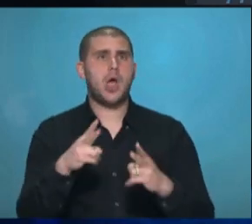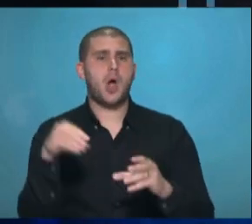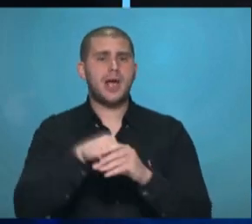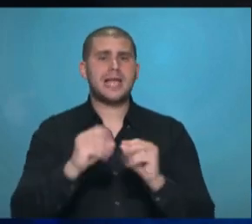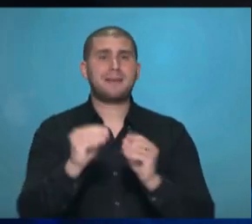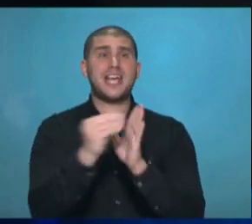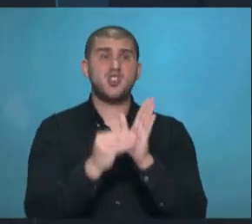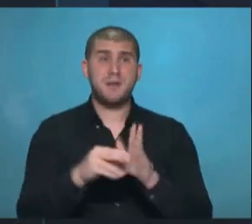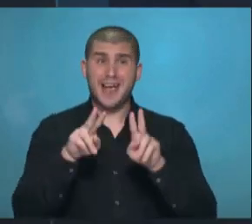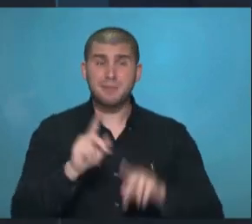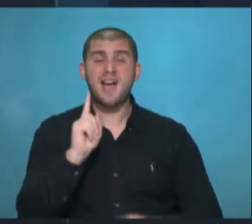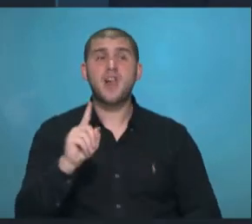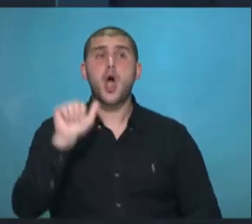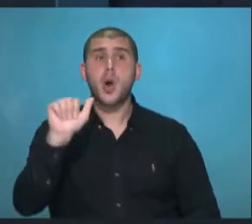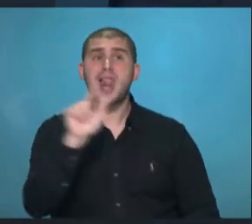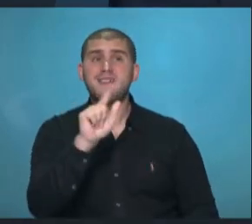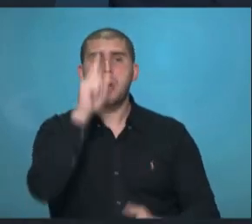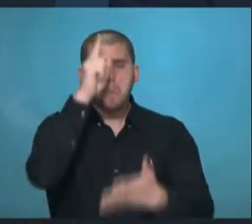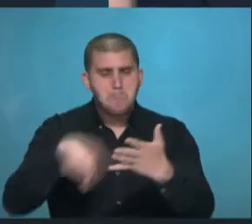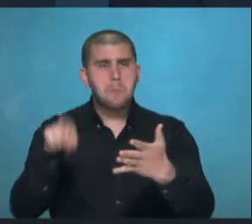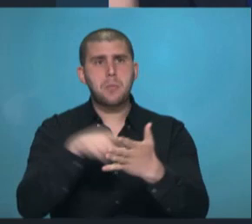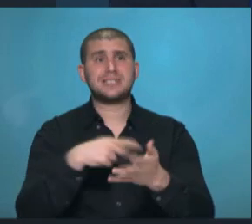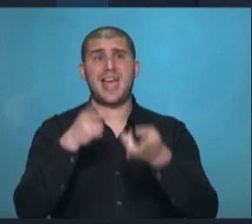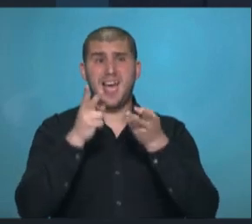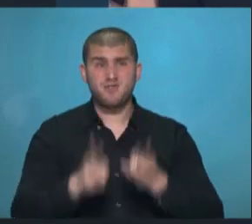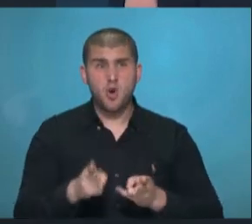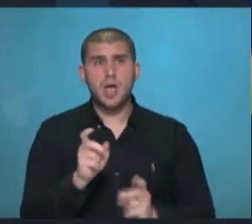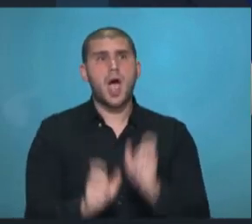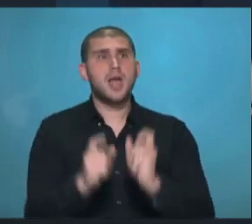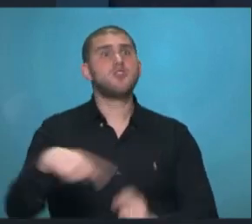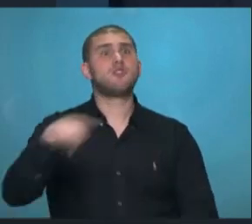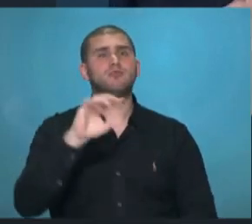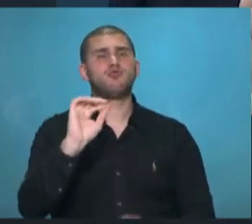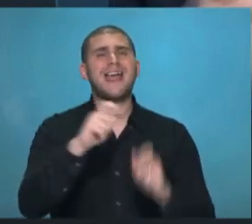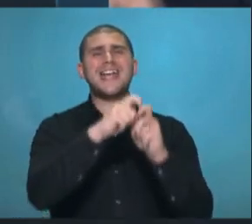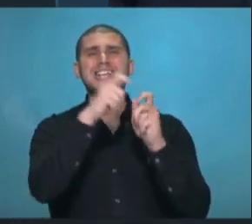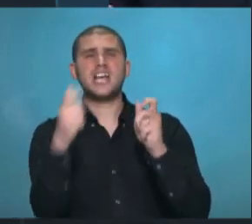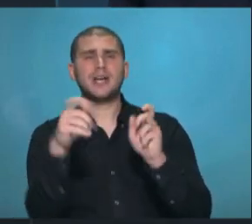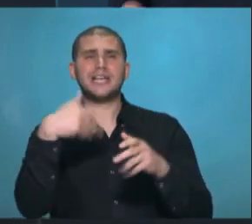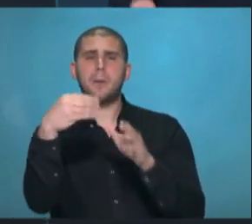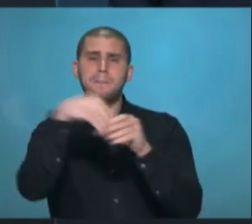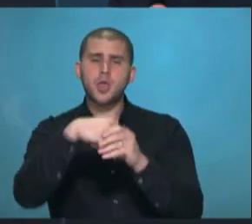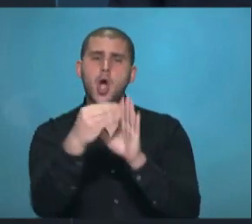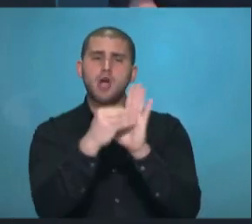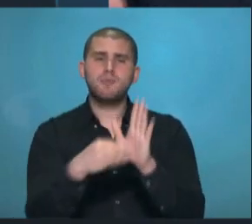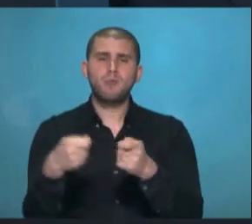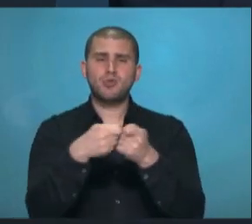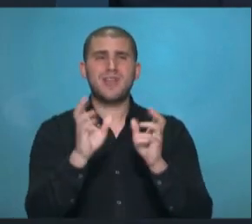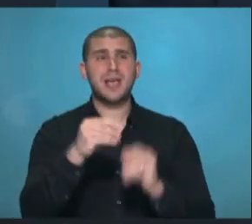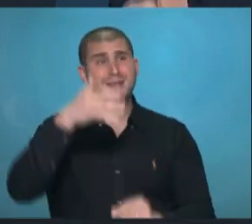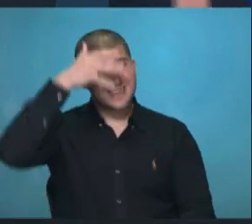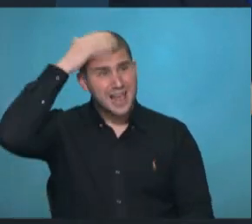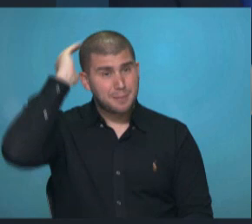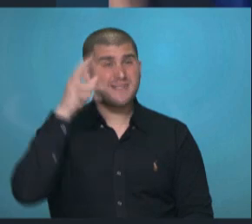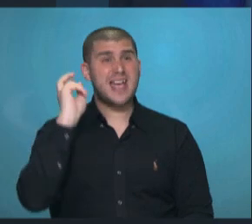קיימת, אבל אורלי לוי פוסלת את האפשרות הזאת שאנשיה, אנשי גשר, יהיו ברשימה המשותפת עם יאיר לפיד ובני